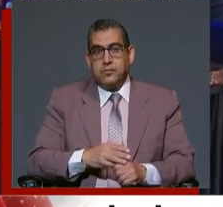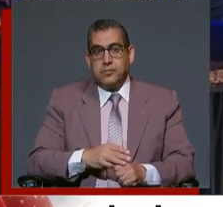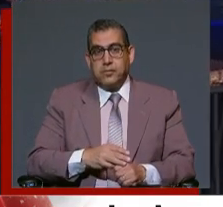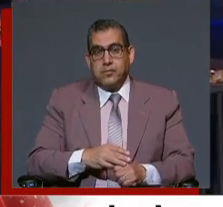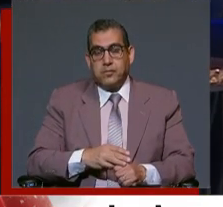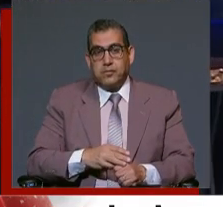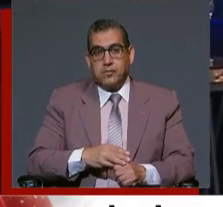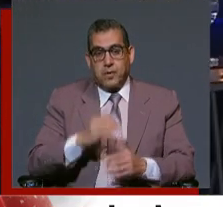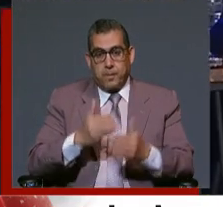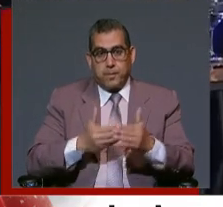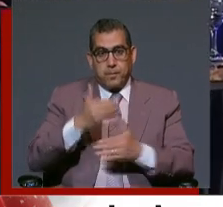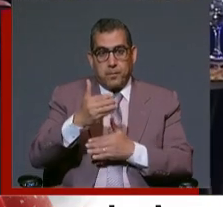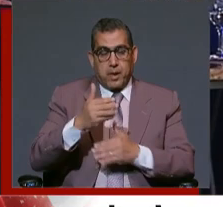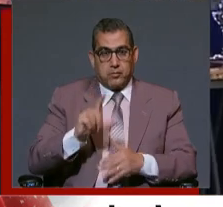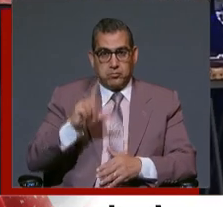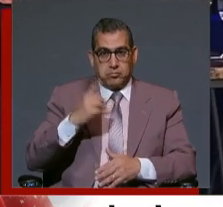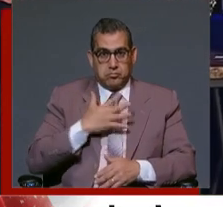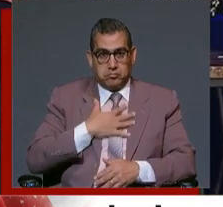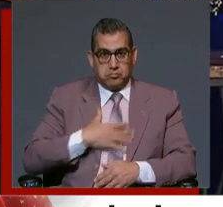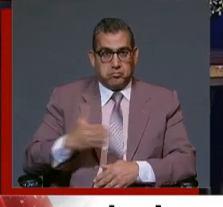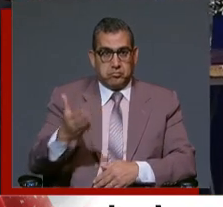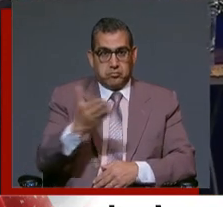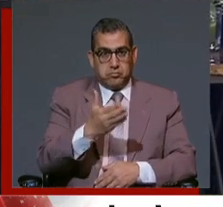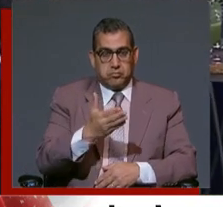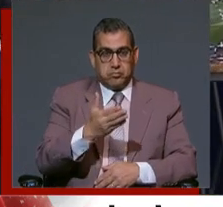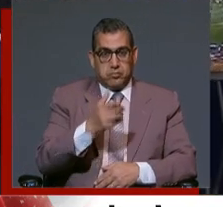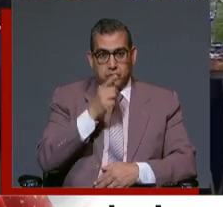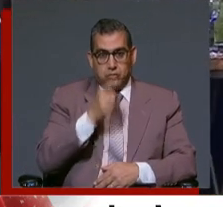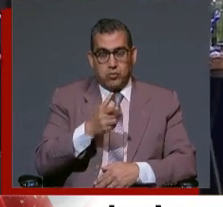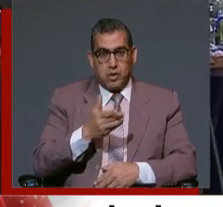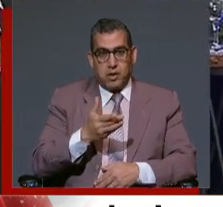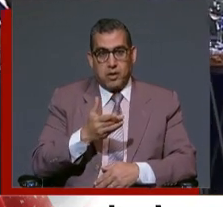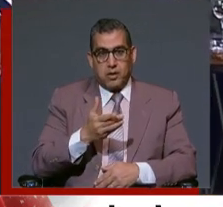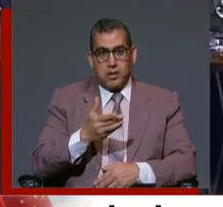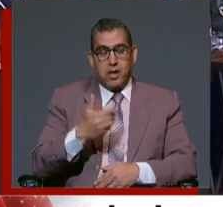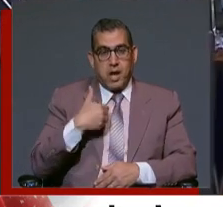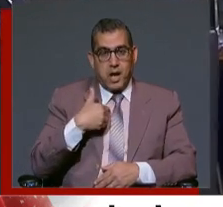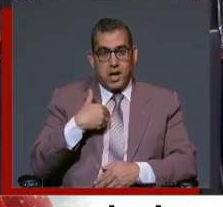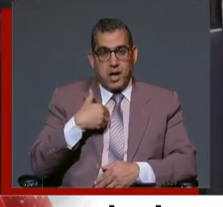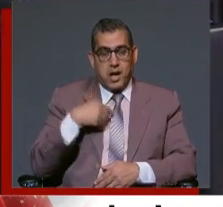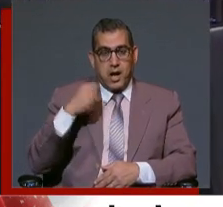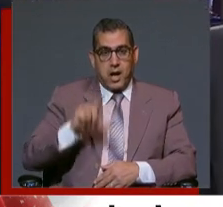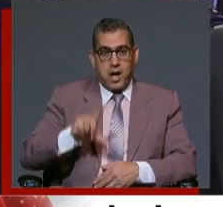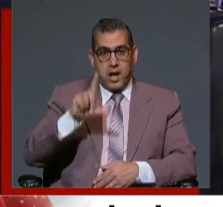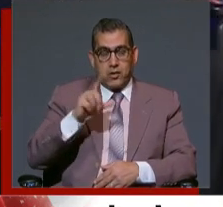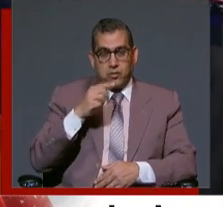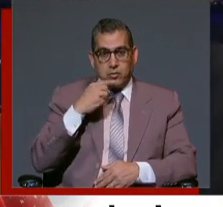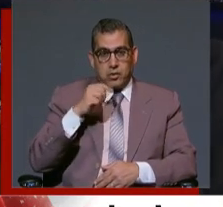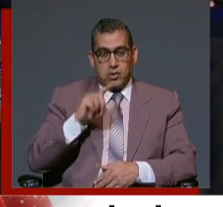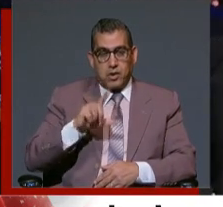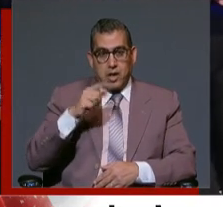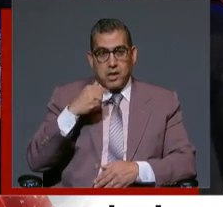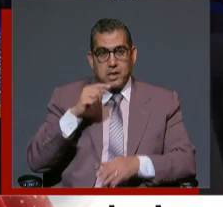صاحب الفخامة أمسون نكانغاغوا، رئيس جمهورية زيمبابوي،